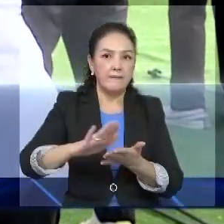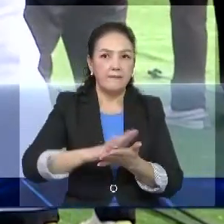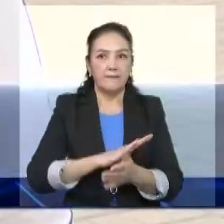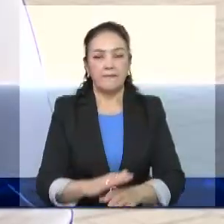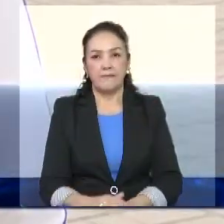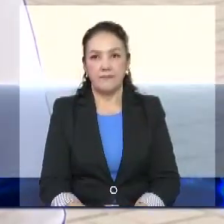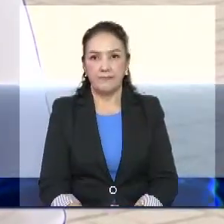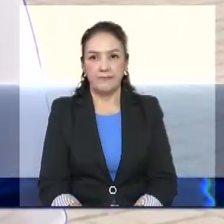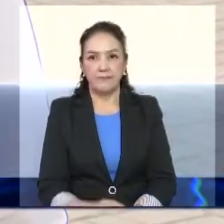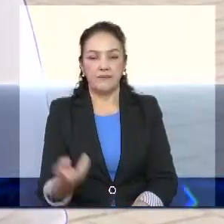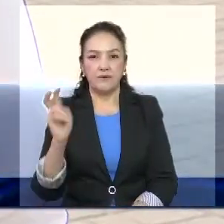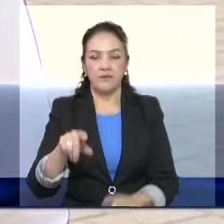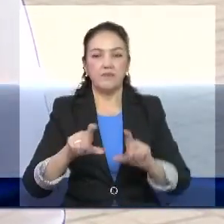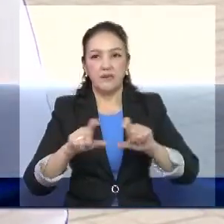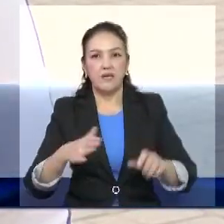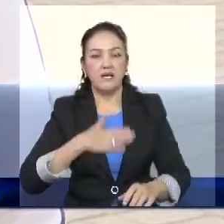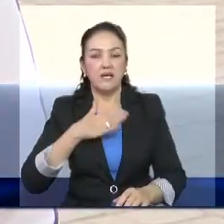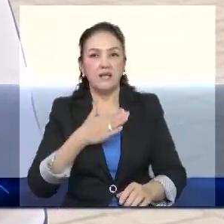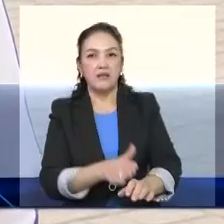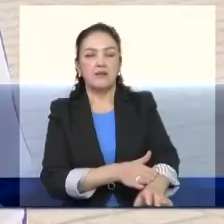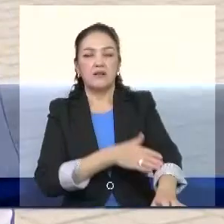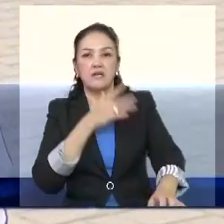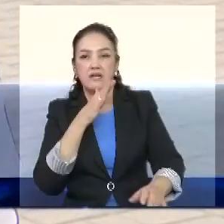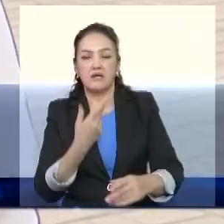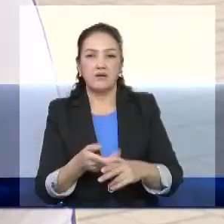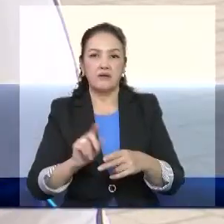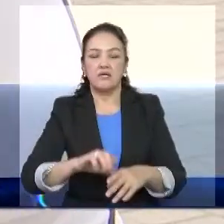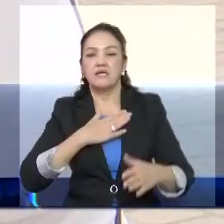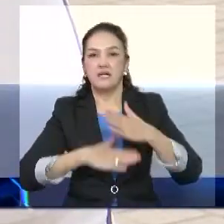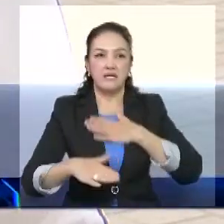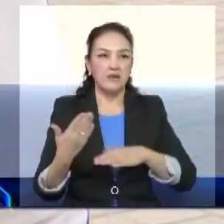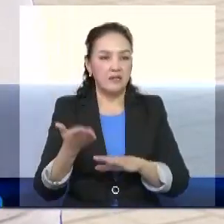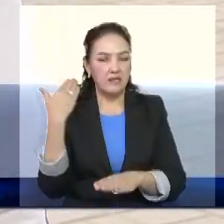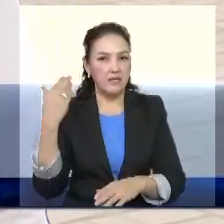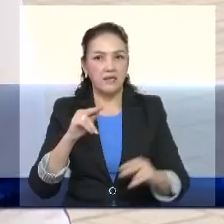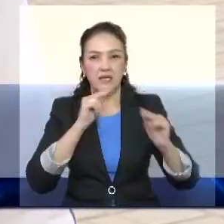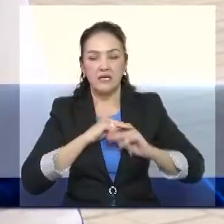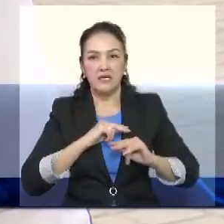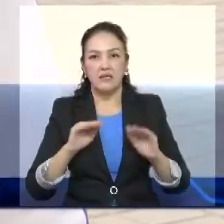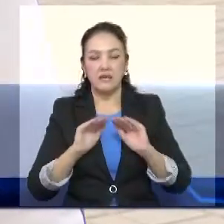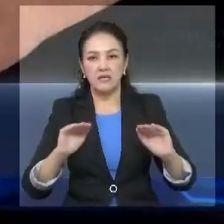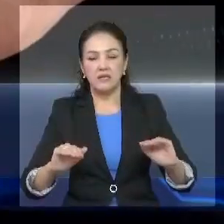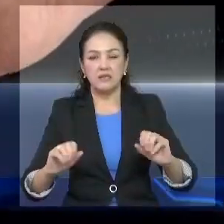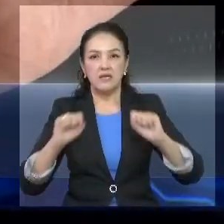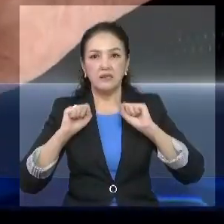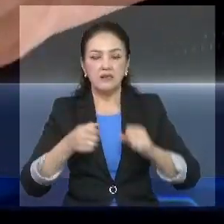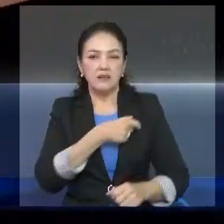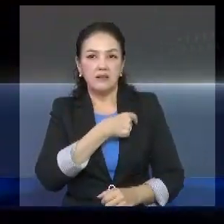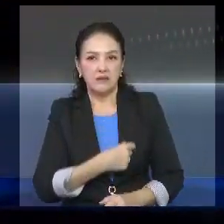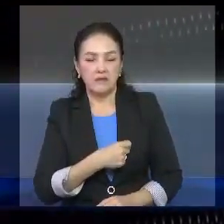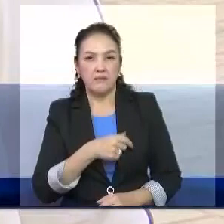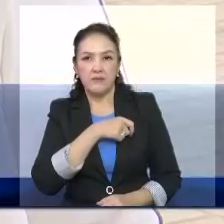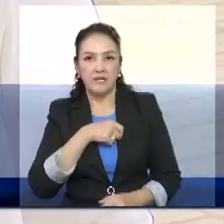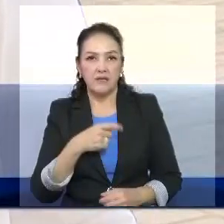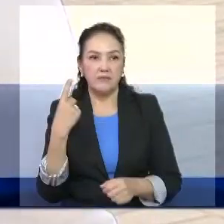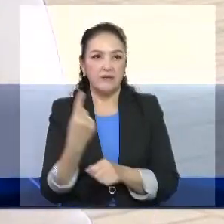основе. Хожу в центр активного долголетия, очень довольна. А раньше я работала в детской спортивной школе тренером. Первых дней,